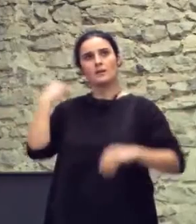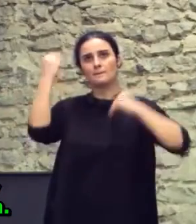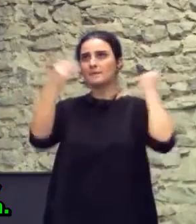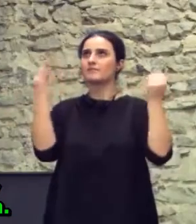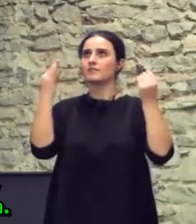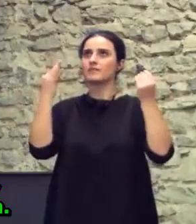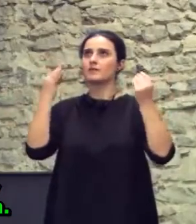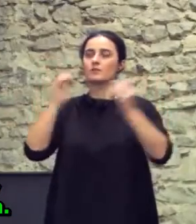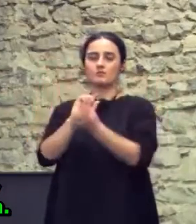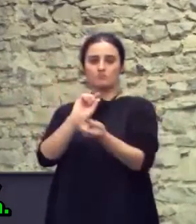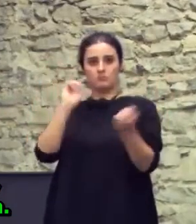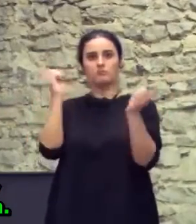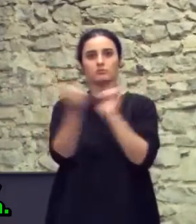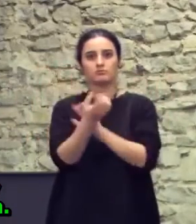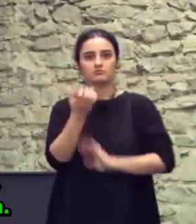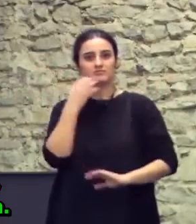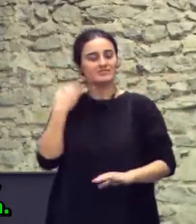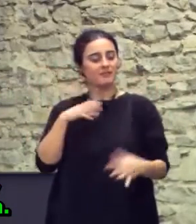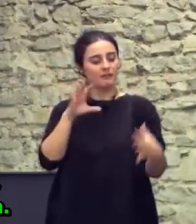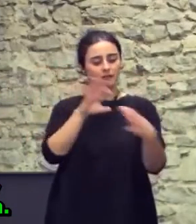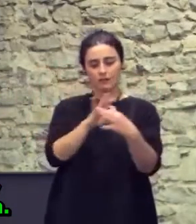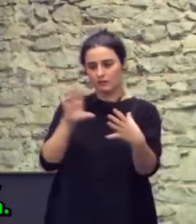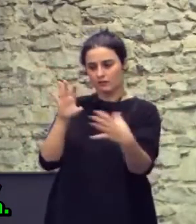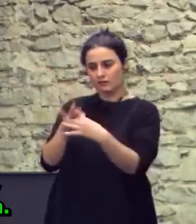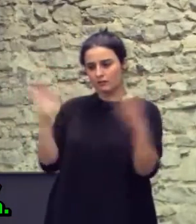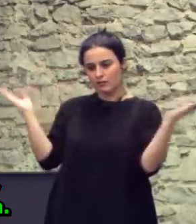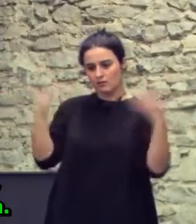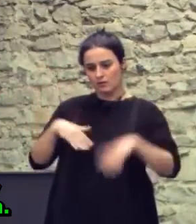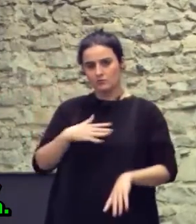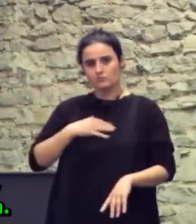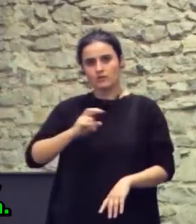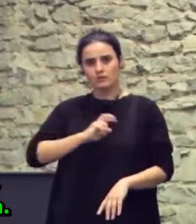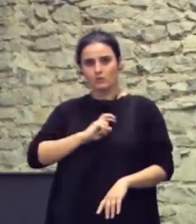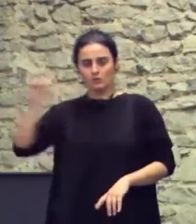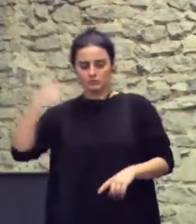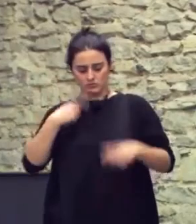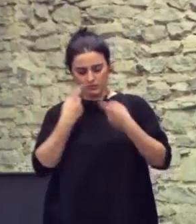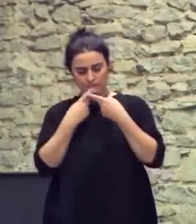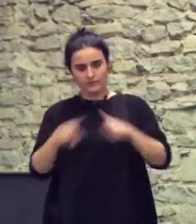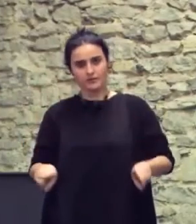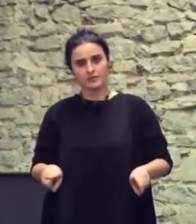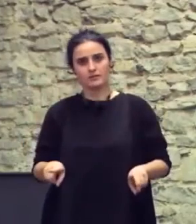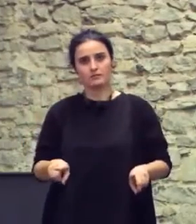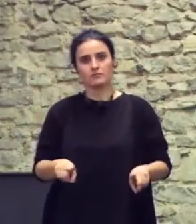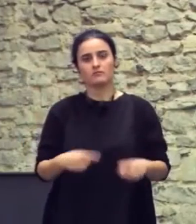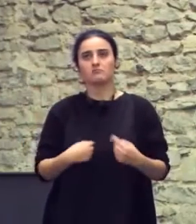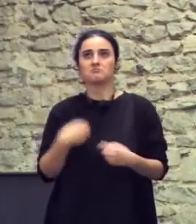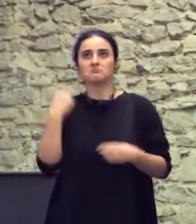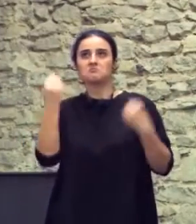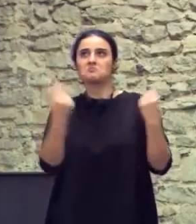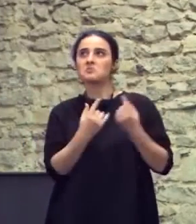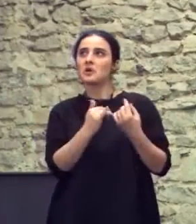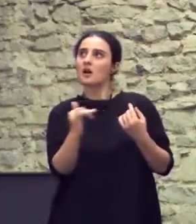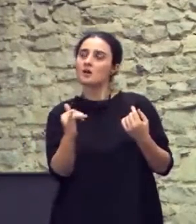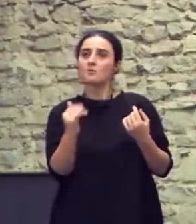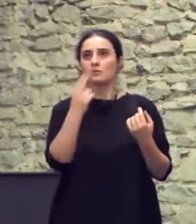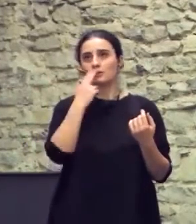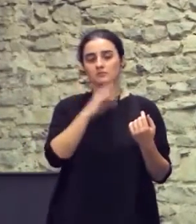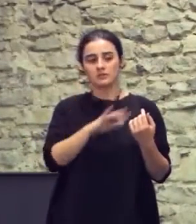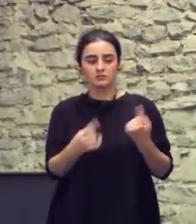aldatu. Orduan, karoz, baduzu enkajatzen binarismo honetan, igual da beste kuadroan egon bartzarela. Uste dut, badaudela kasu batzuk, zeinetan aurroiek oso